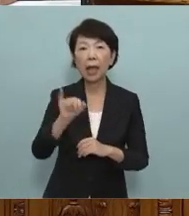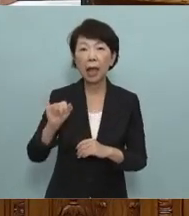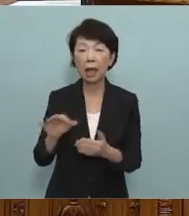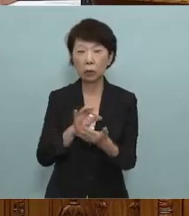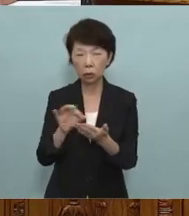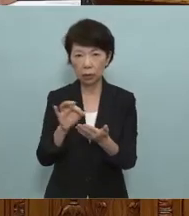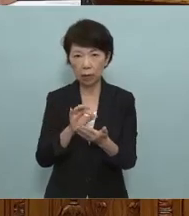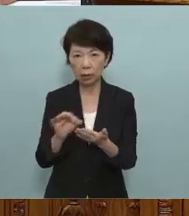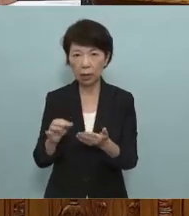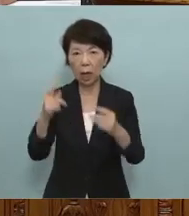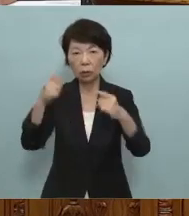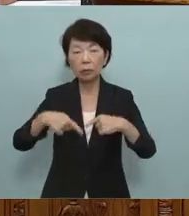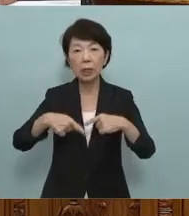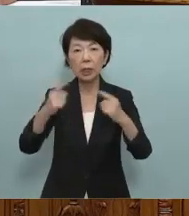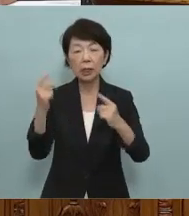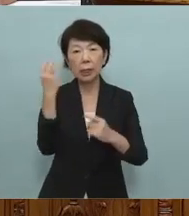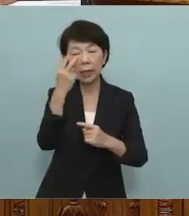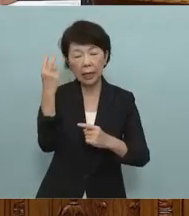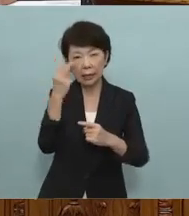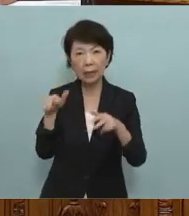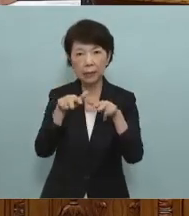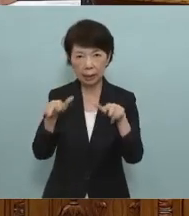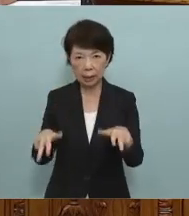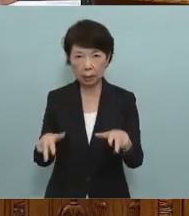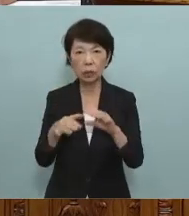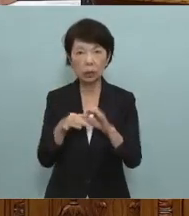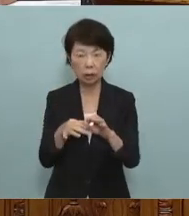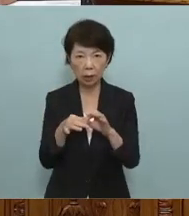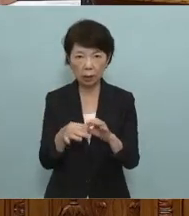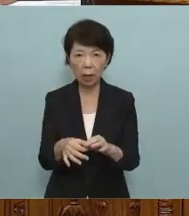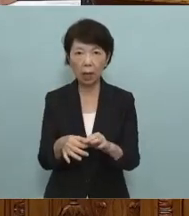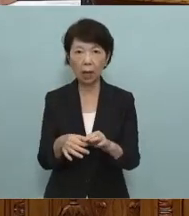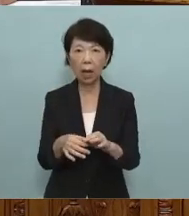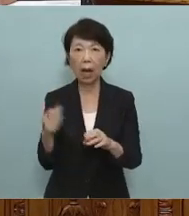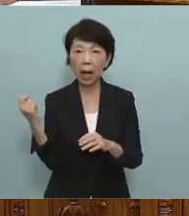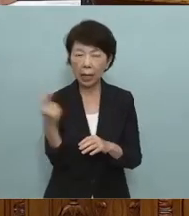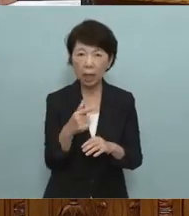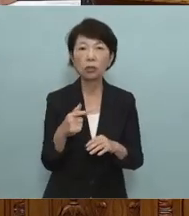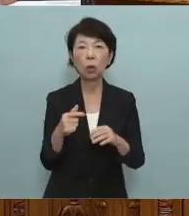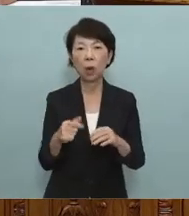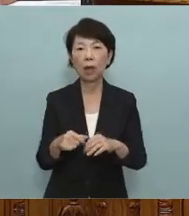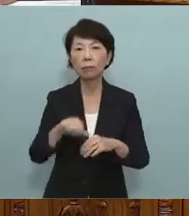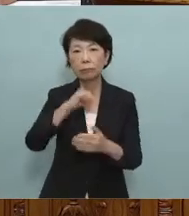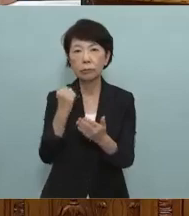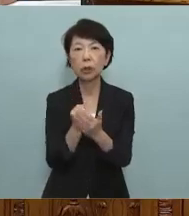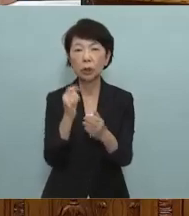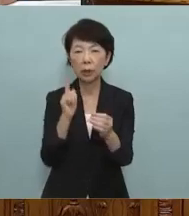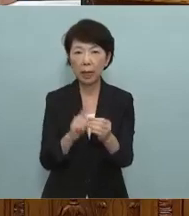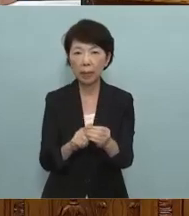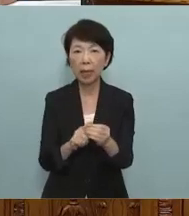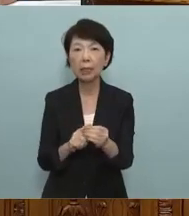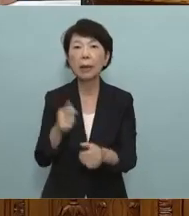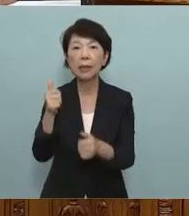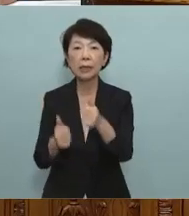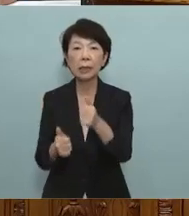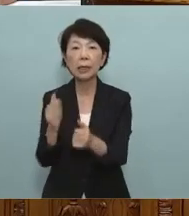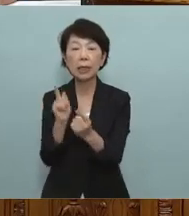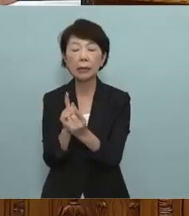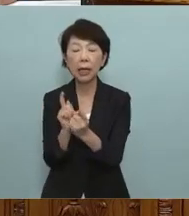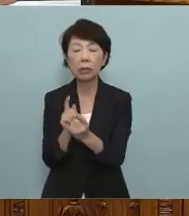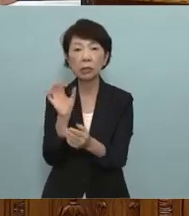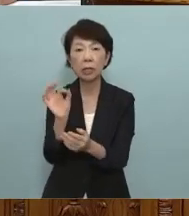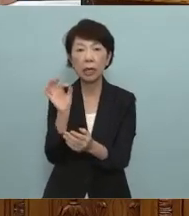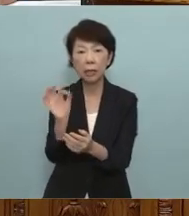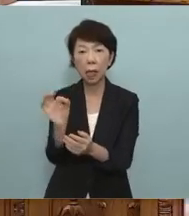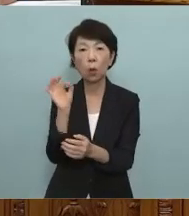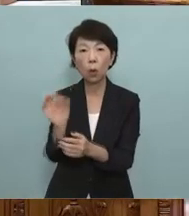用した踏切監視システムについては、早期の実用化に向けて実証実験に対する財政